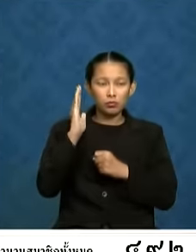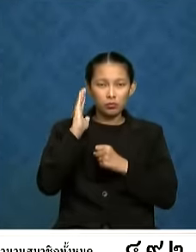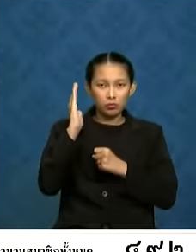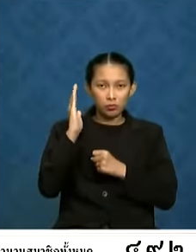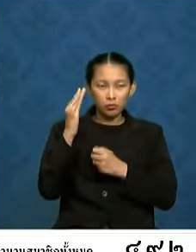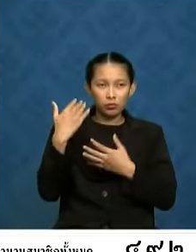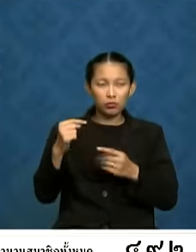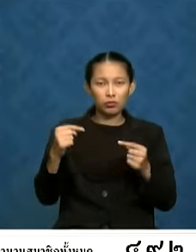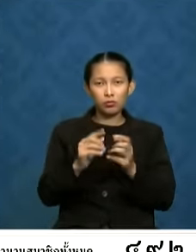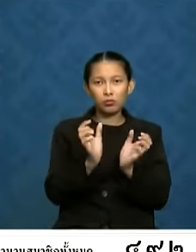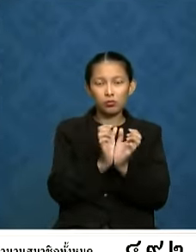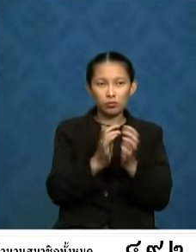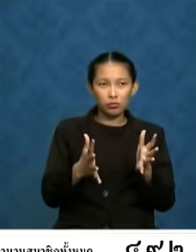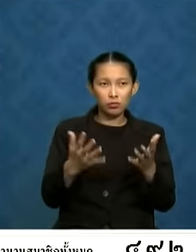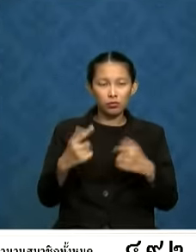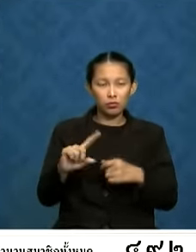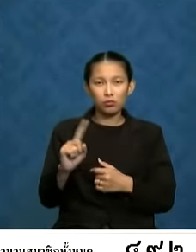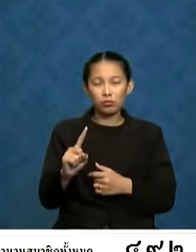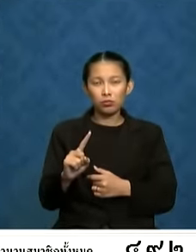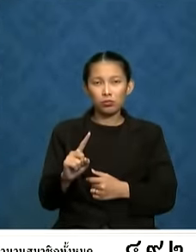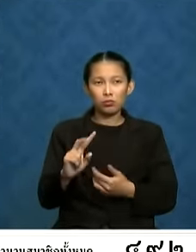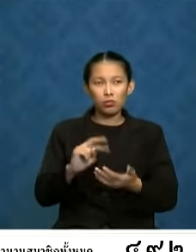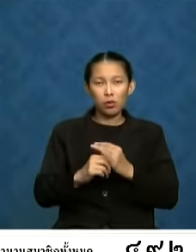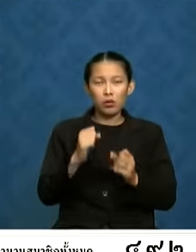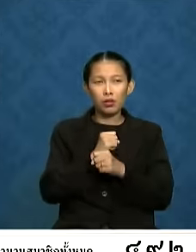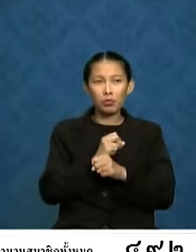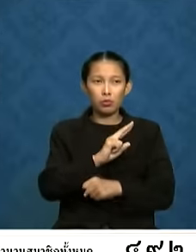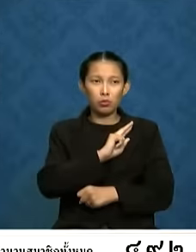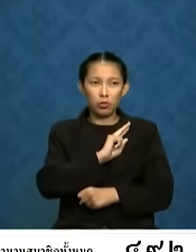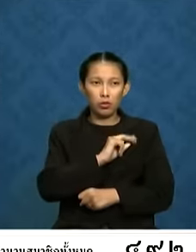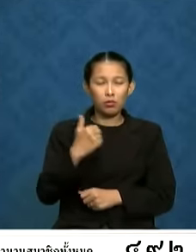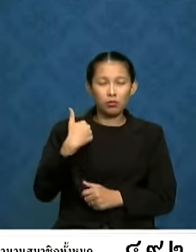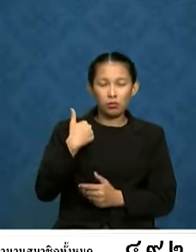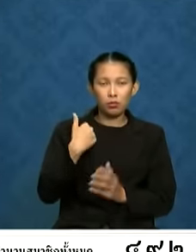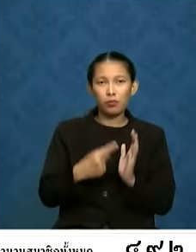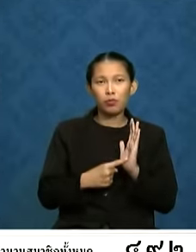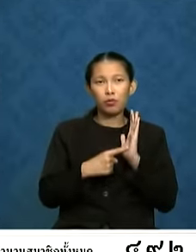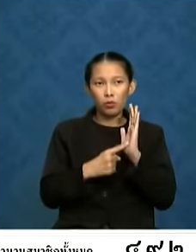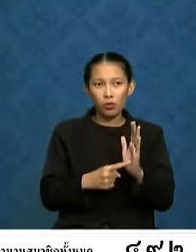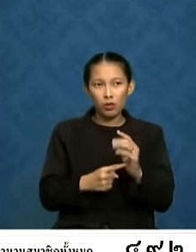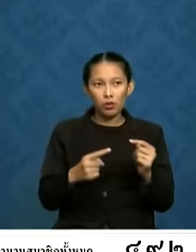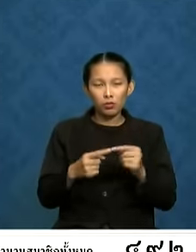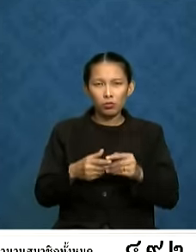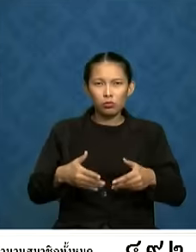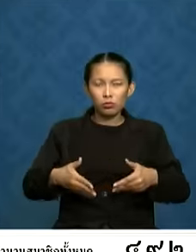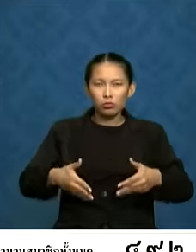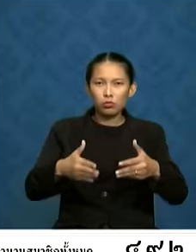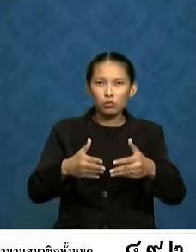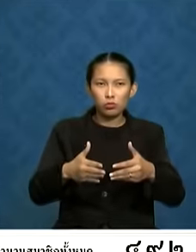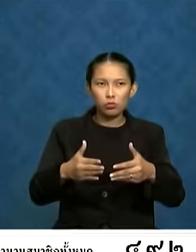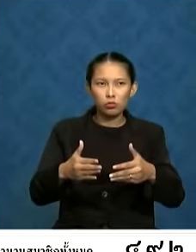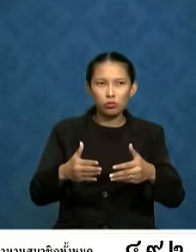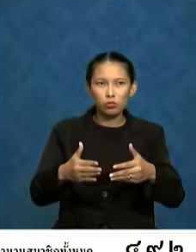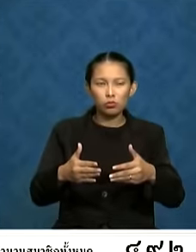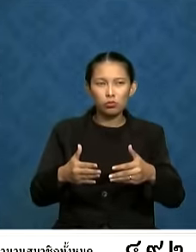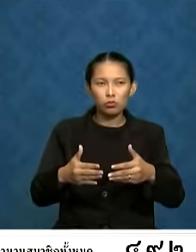การนิรโทษกรรมนะครับที่จะต้องไม่ทำเพื่อตัวเองมีการหยิบยกในเรื่องของกรณีสุดซอยฮะผมต้องเรียนด้วยความ